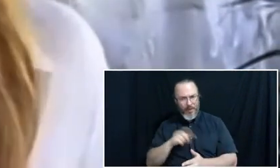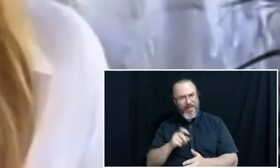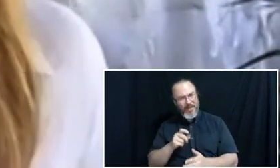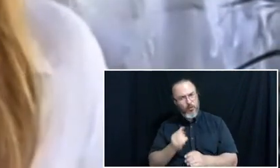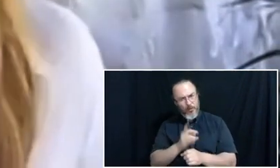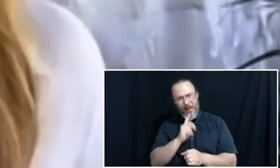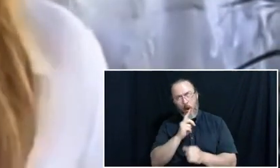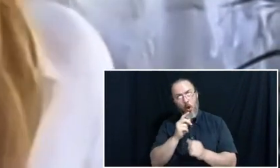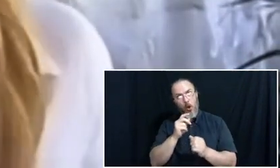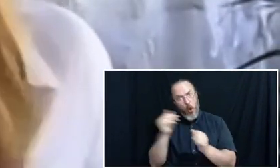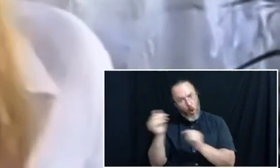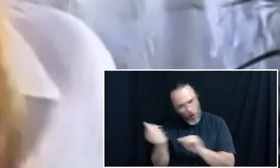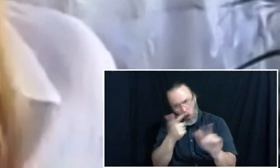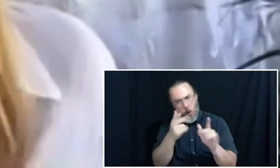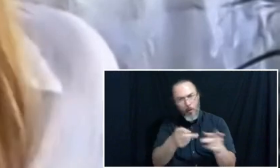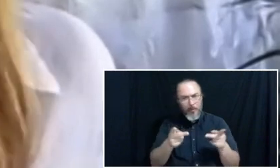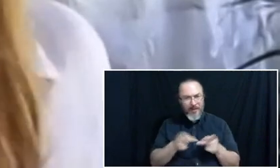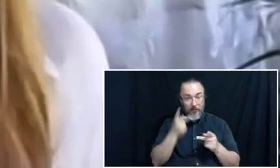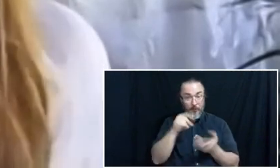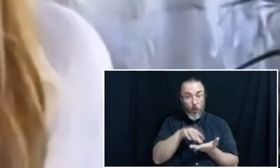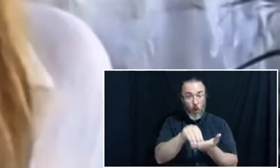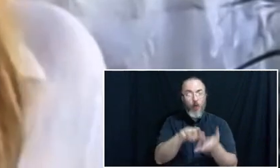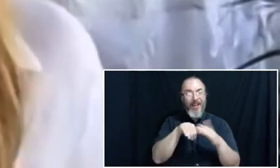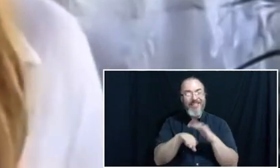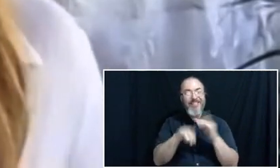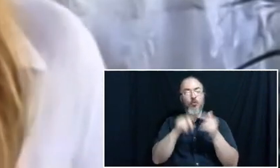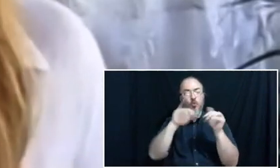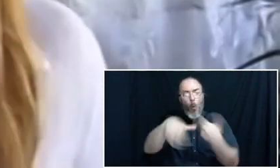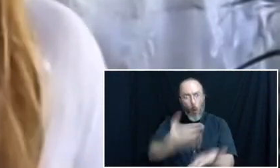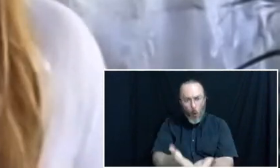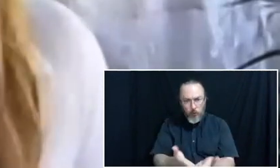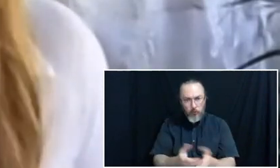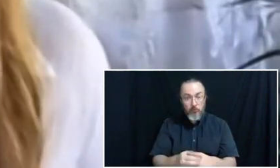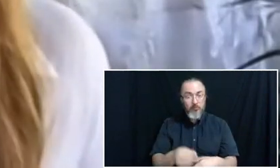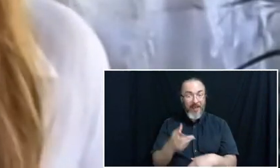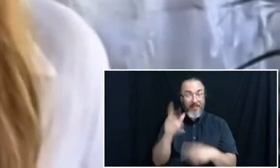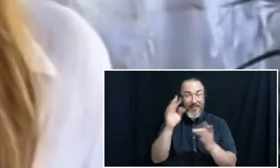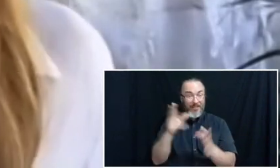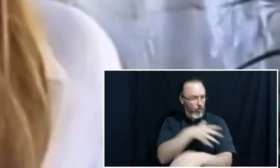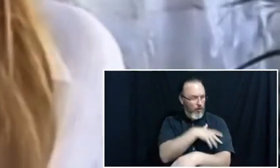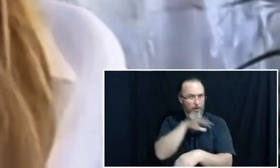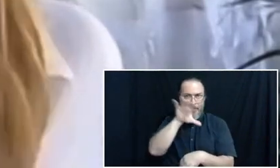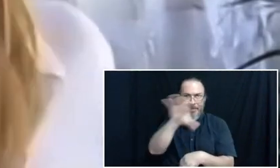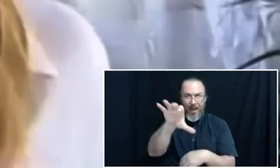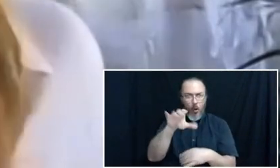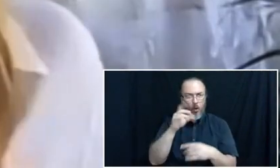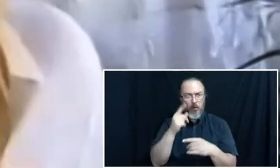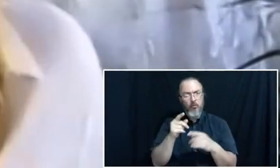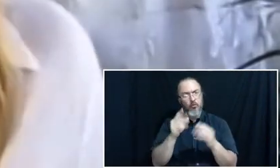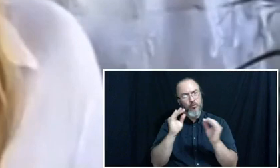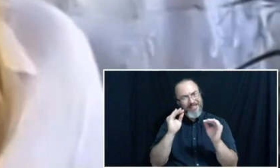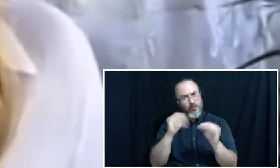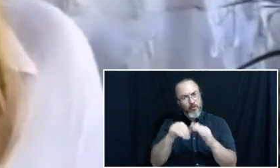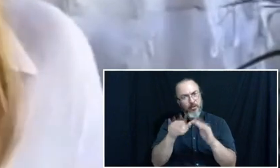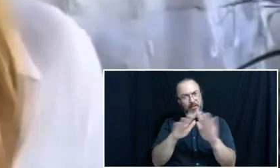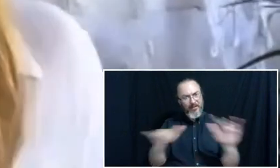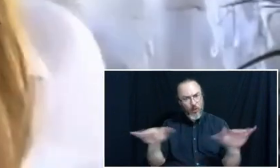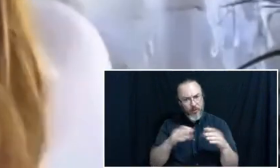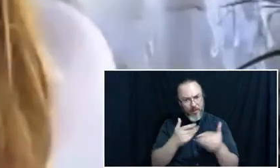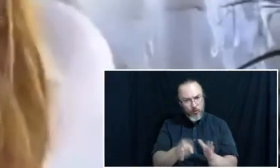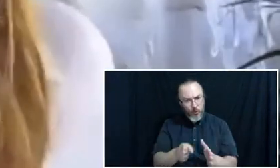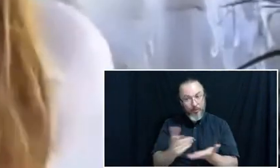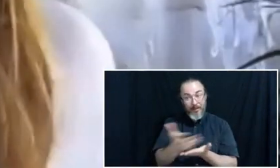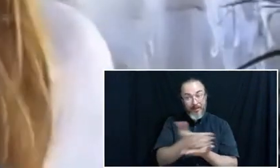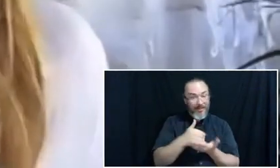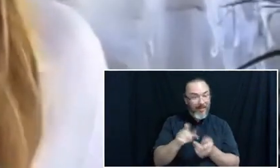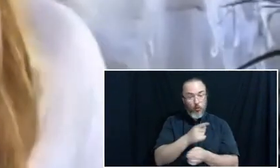efforcer de rendre tous les endroits d'apprentissage accessibles à tous. Il faut permettre aux maîtres et aux professeurs d'enseigner dans des salles de classe